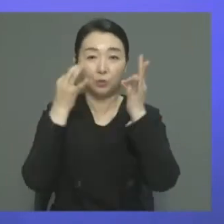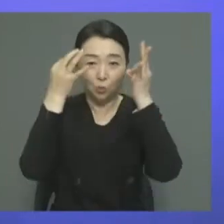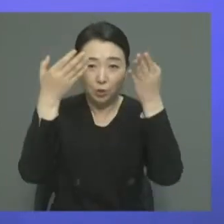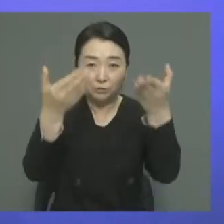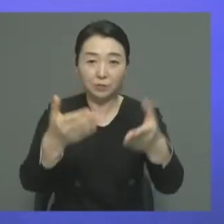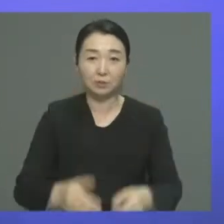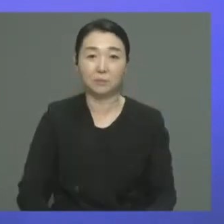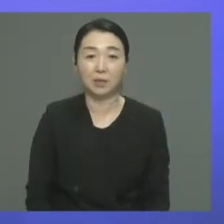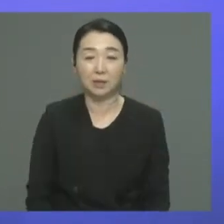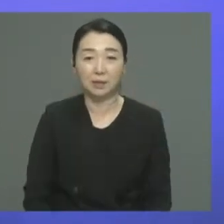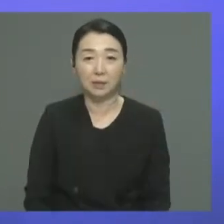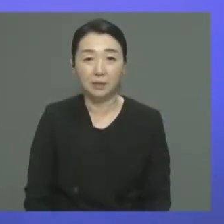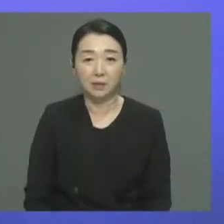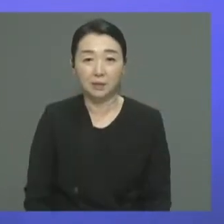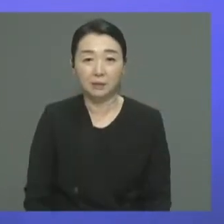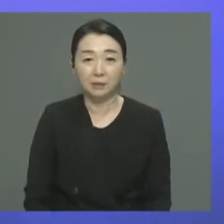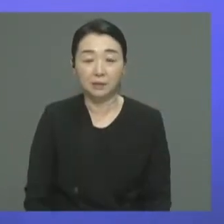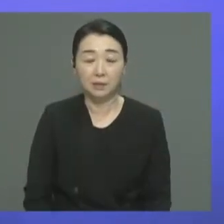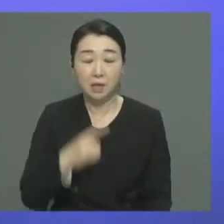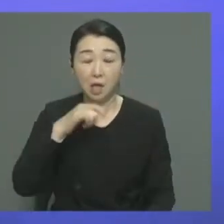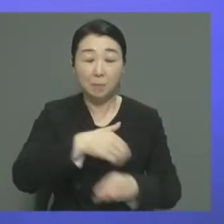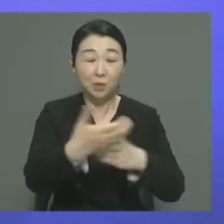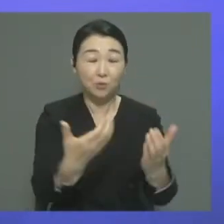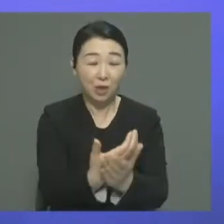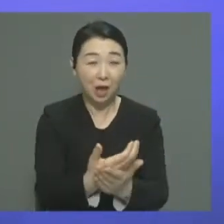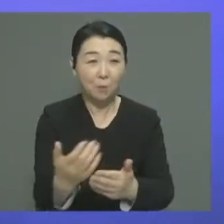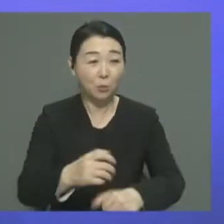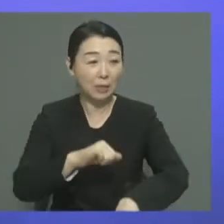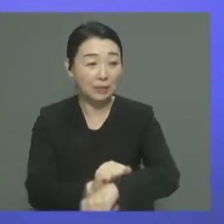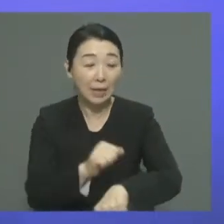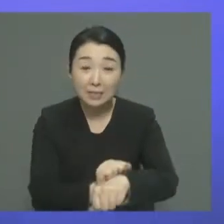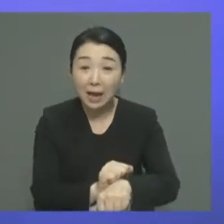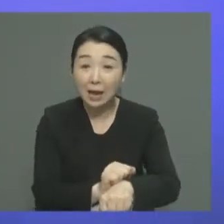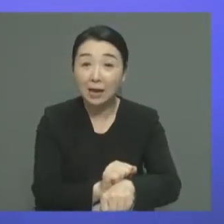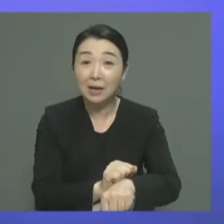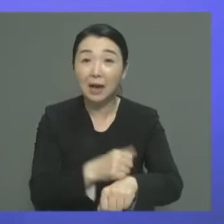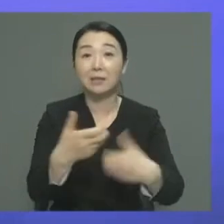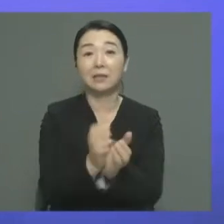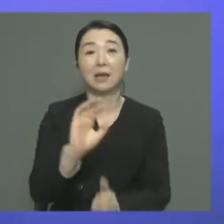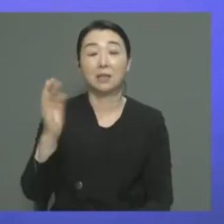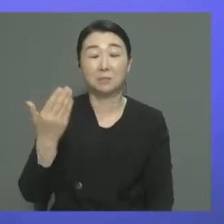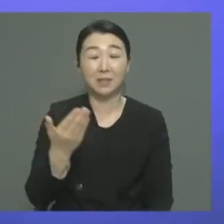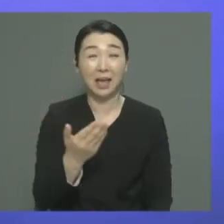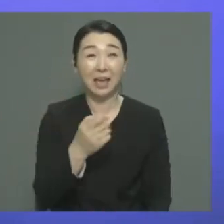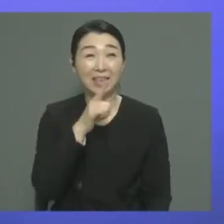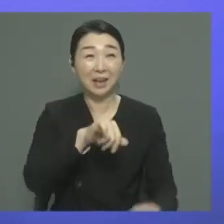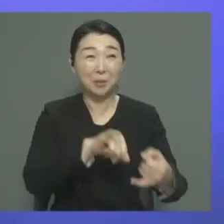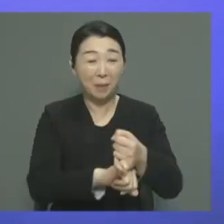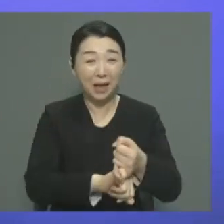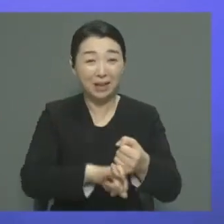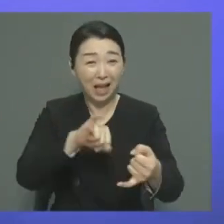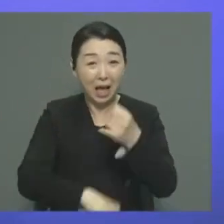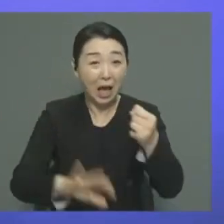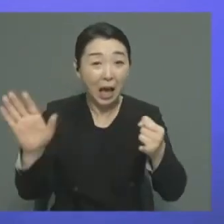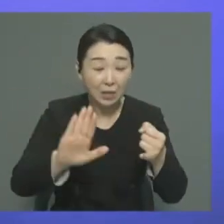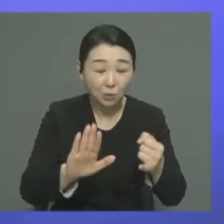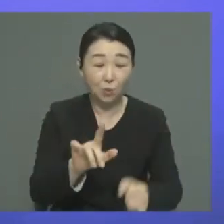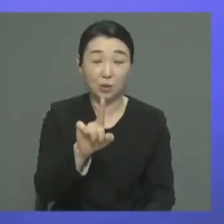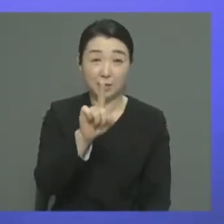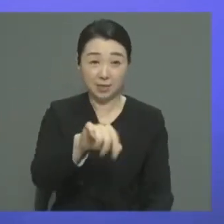유능한 대한 정당 일이겠습니까 지킬 약속만 하고 한번 한 약속은 반드시 지켜서